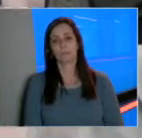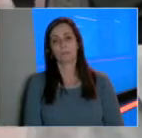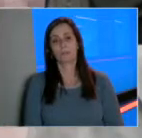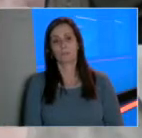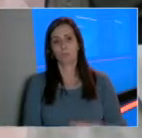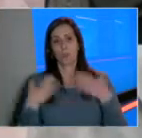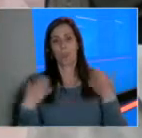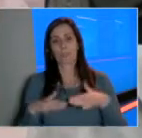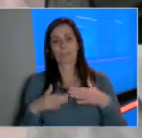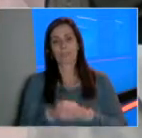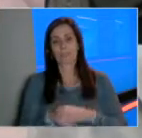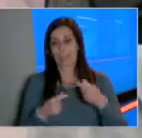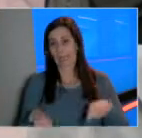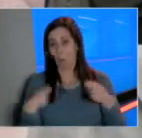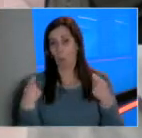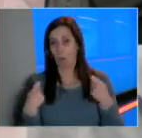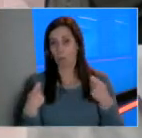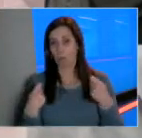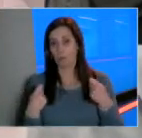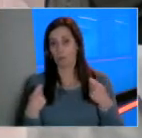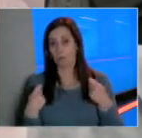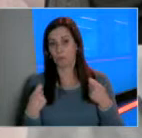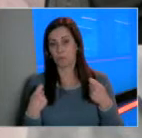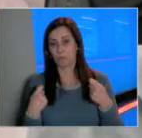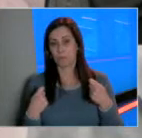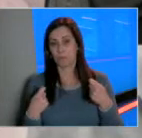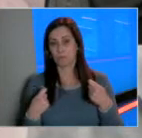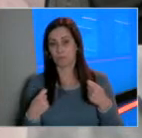וואי. חינוך.